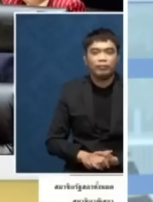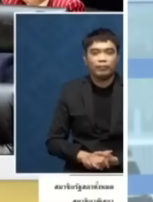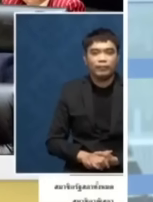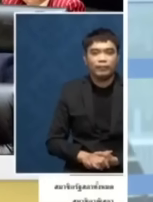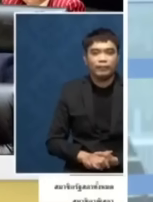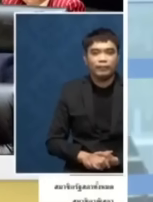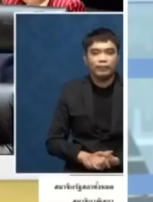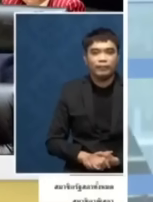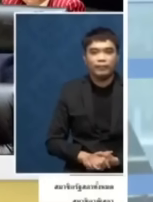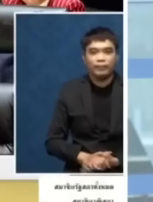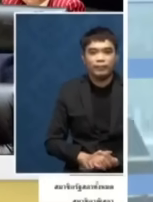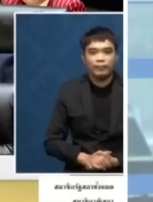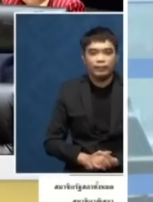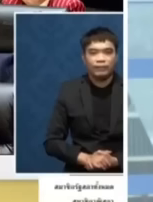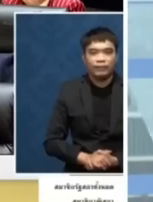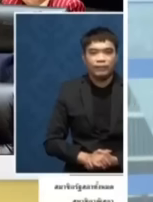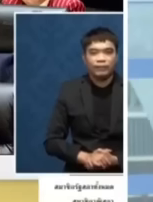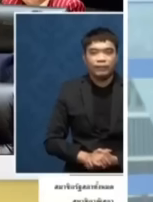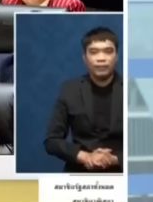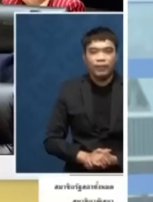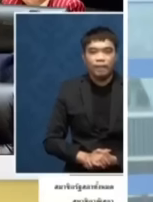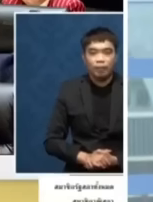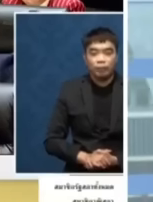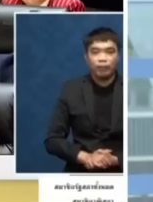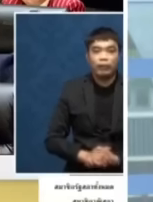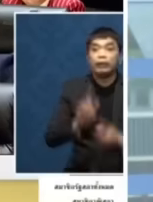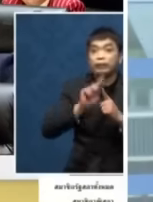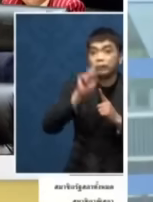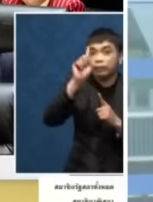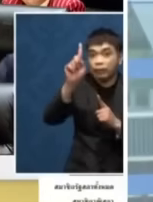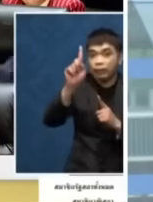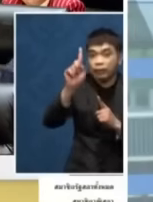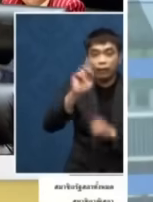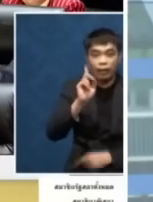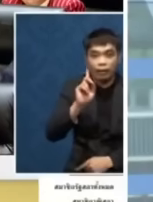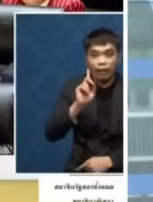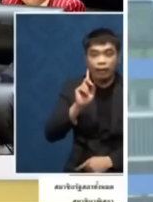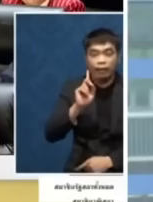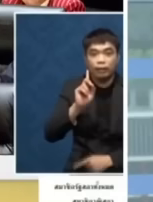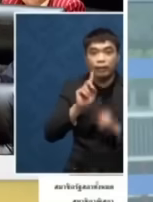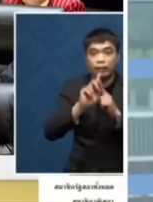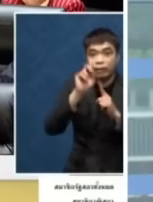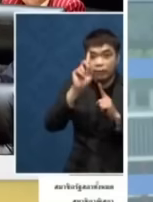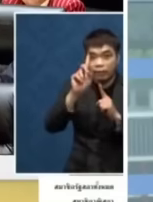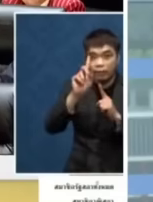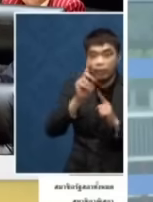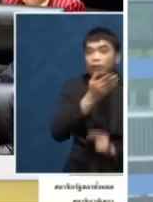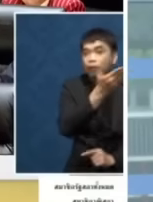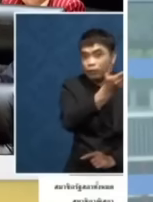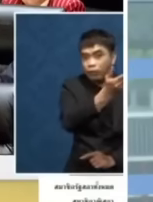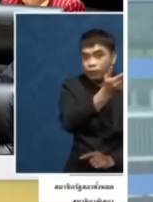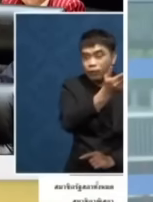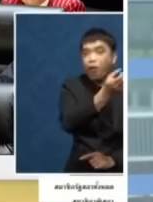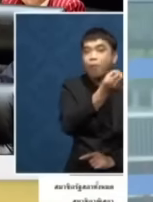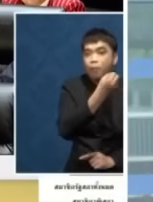ที่ท่านประธานนะครับแล้วก็ค่อยเรียงลำดับไปทีนี้ก้าวไกลเองเนี่ยอย่างที่บอกตอนนี้เป็นประธานพรเพชรวิชิตชลชัยเนี่ยนะครับเขาบอกว่าเอ๊ะชื่อของท่านก็มีอยู่แล้ว